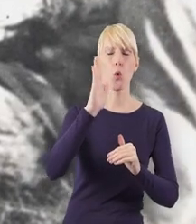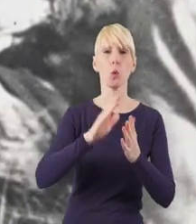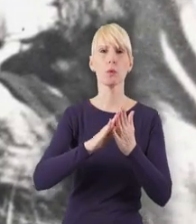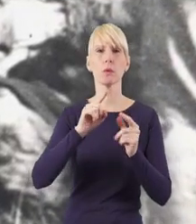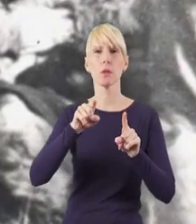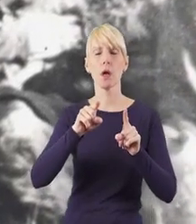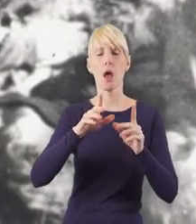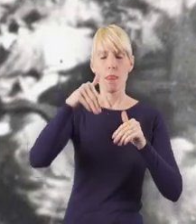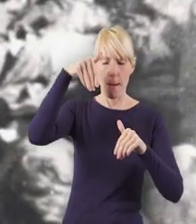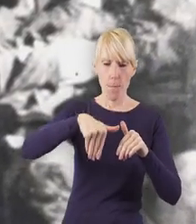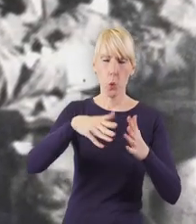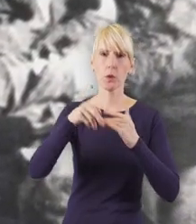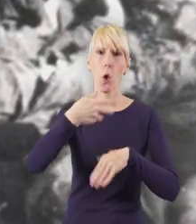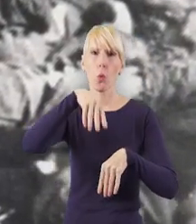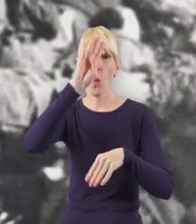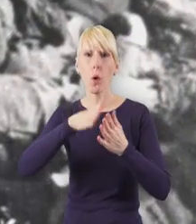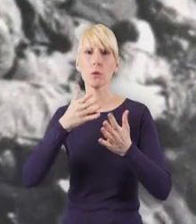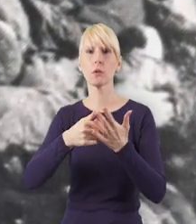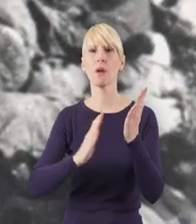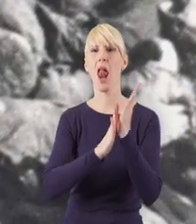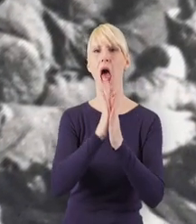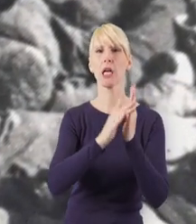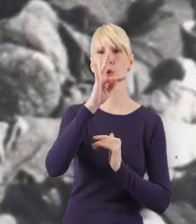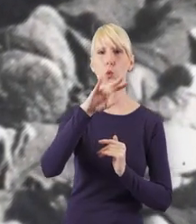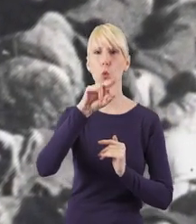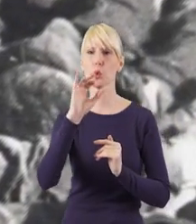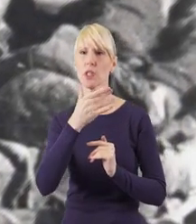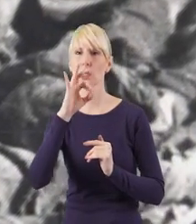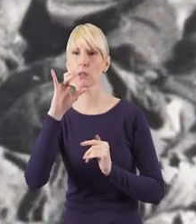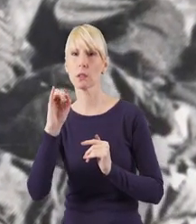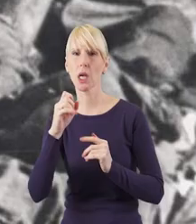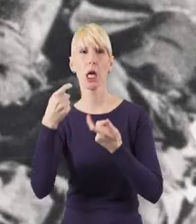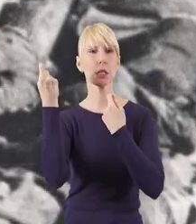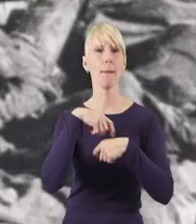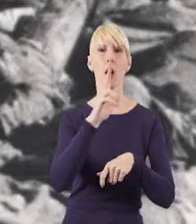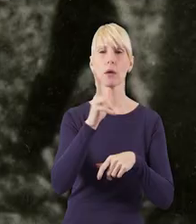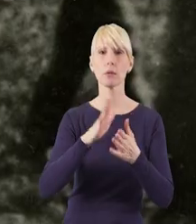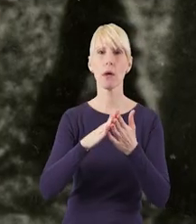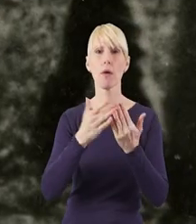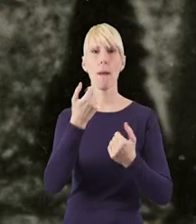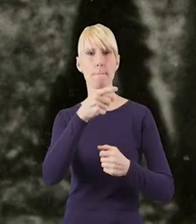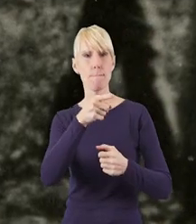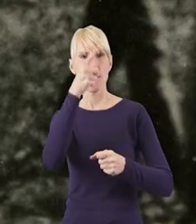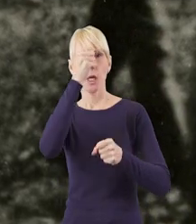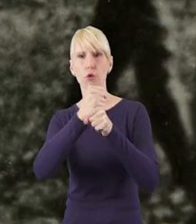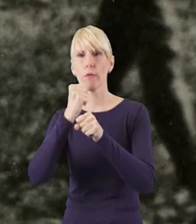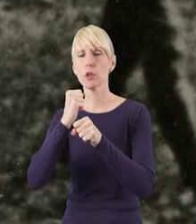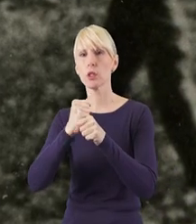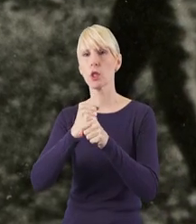w 1940 roku zamordowano m.in. pracowników przedwojennej służby